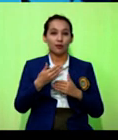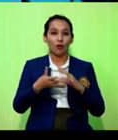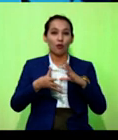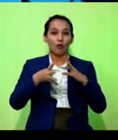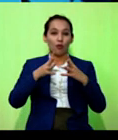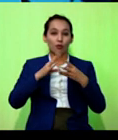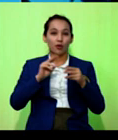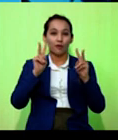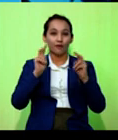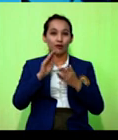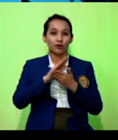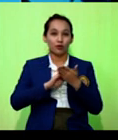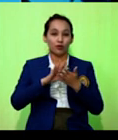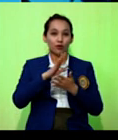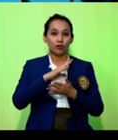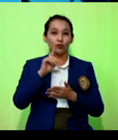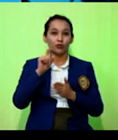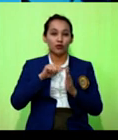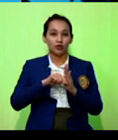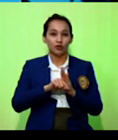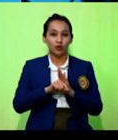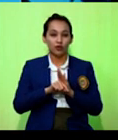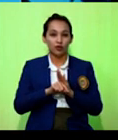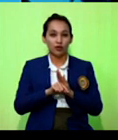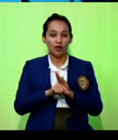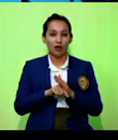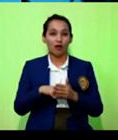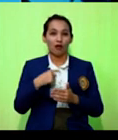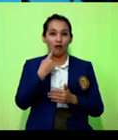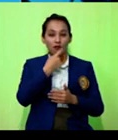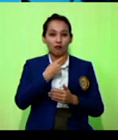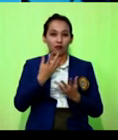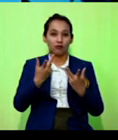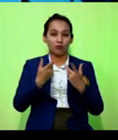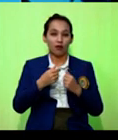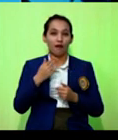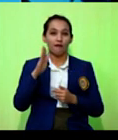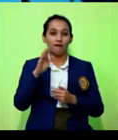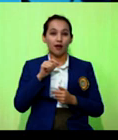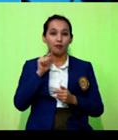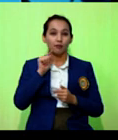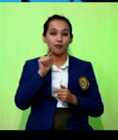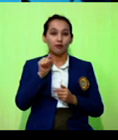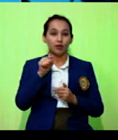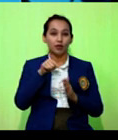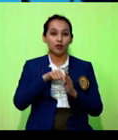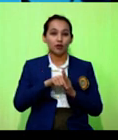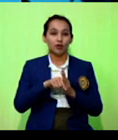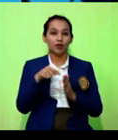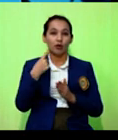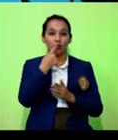mavzularni takrorladik. 100 ichida og'zaki hisobladik, hamda 1000 ichida og'zaki hisobladik.